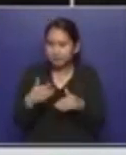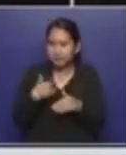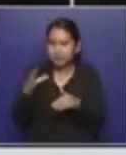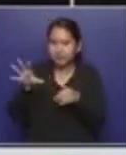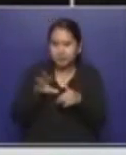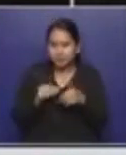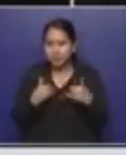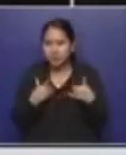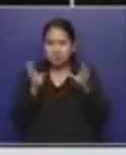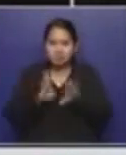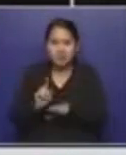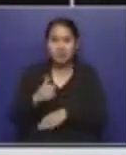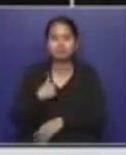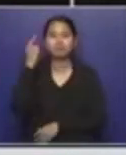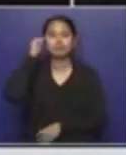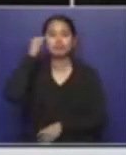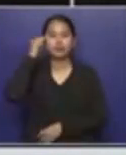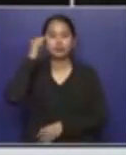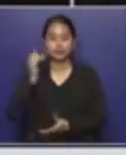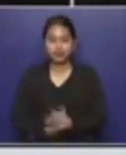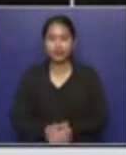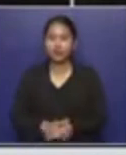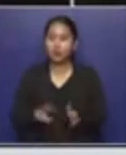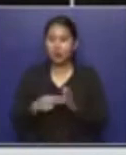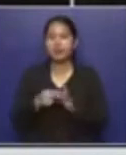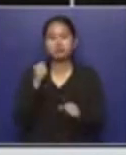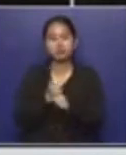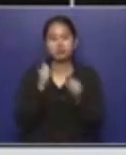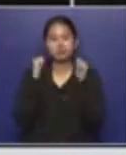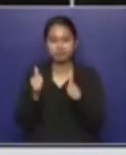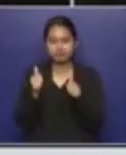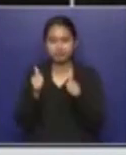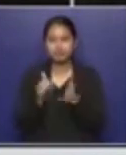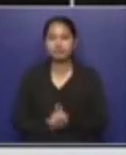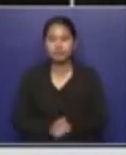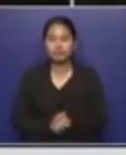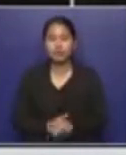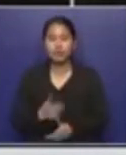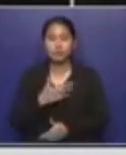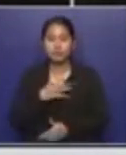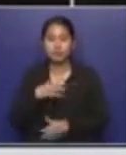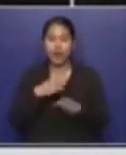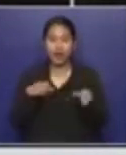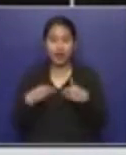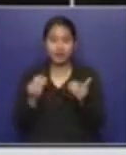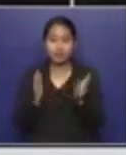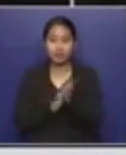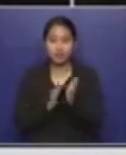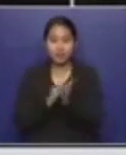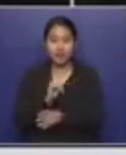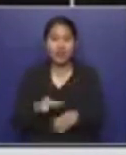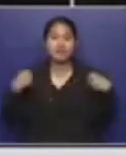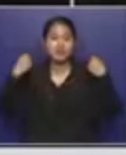แต่การทำงานถือว่าทำได้อย่างดีเยี่ยมผมอยากจะให้สมญาของนักรบเสื้อเท